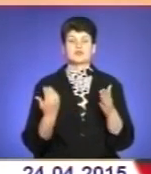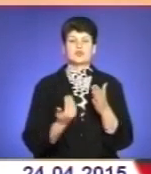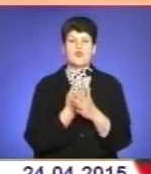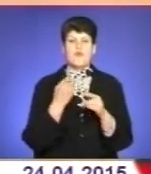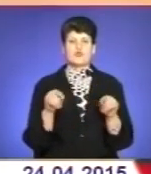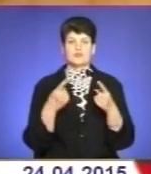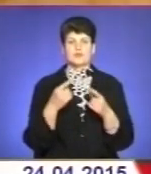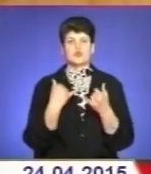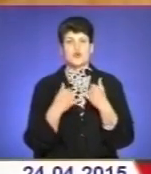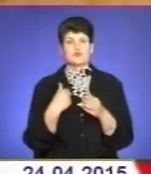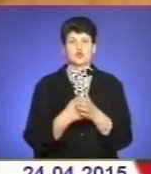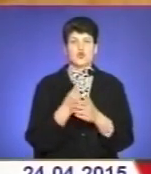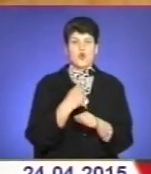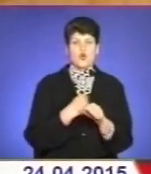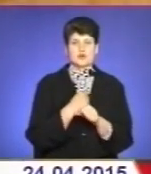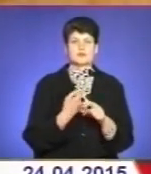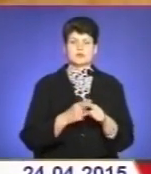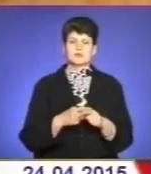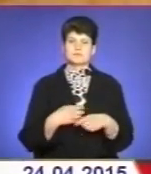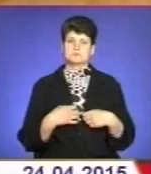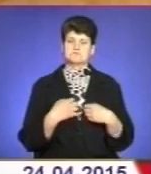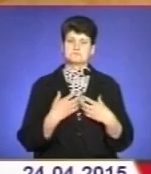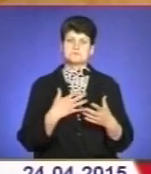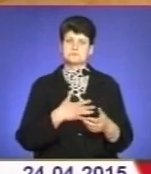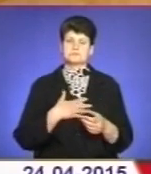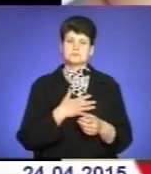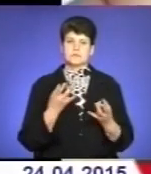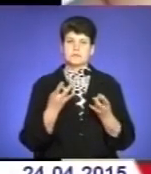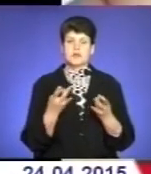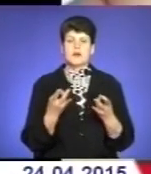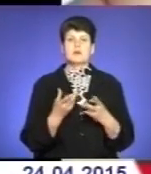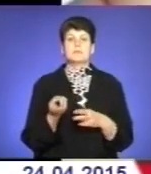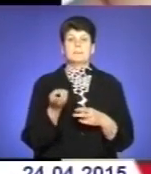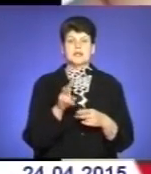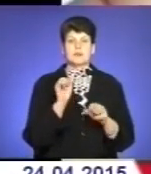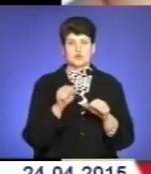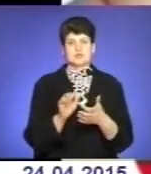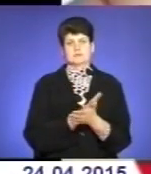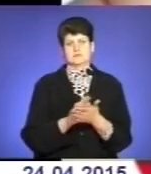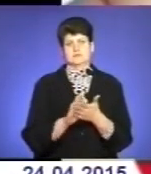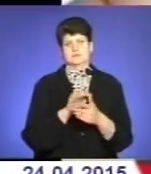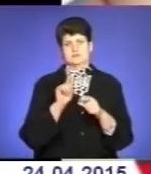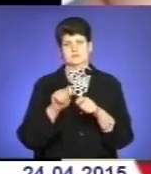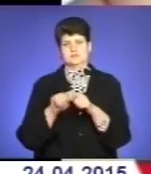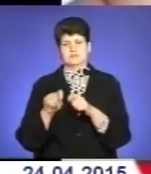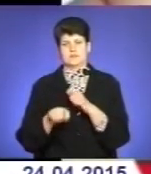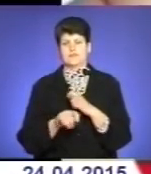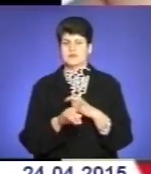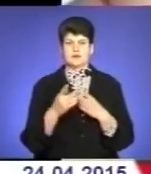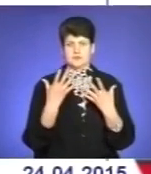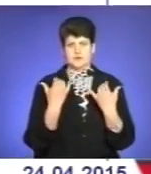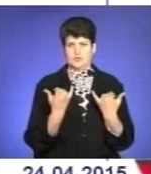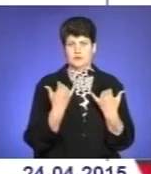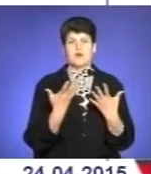від жовтого до коричневого, це має насторожити. В обласному шкірвендиспансері обстежитися можна безкоштовно не тільки в день боротьби з меланомою,